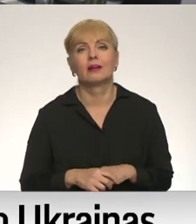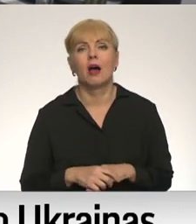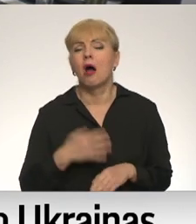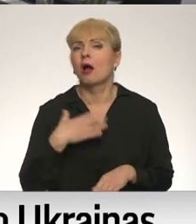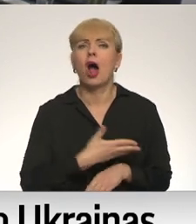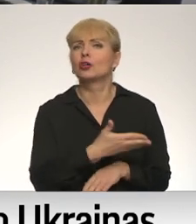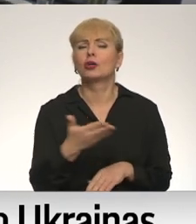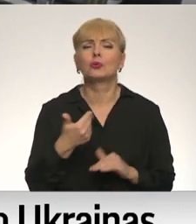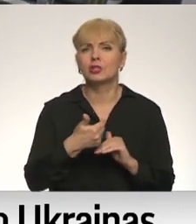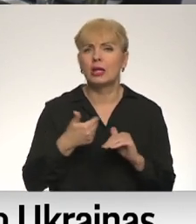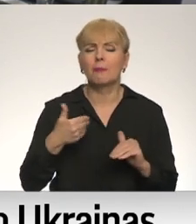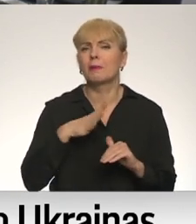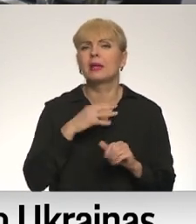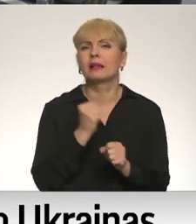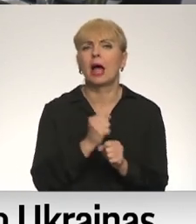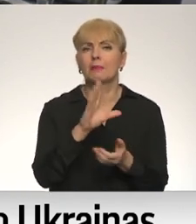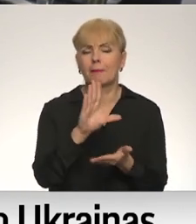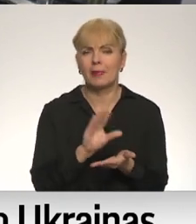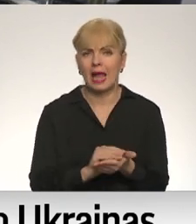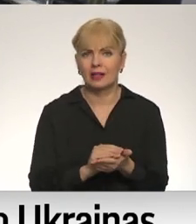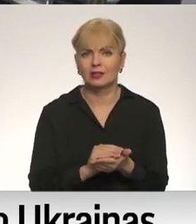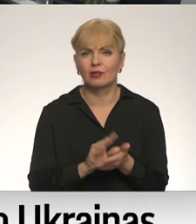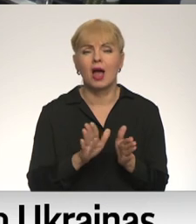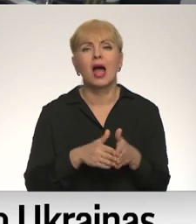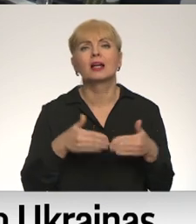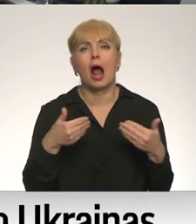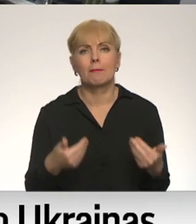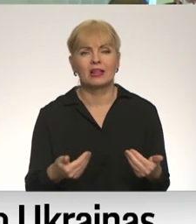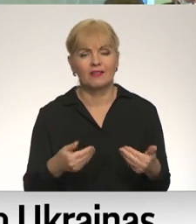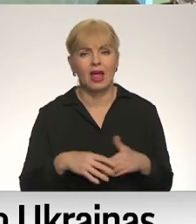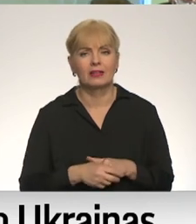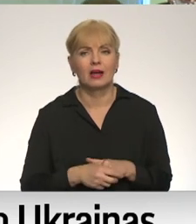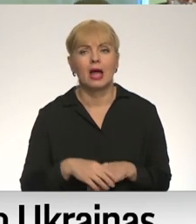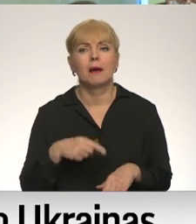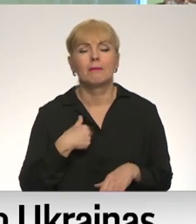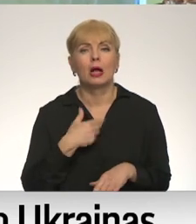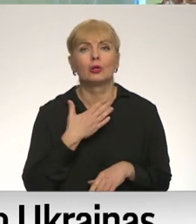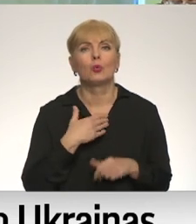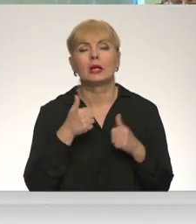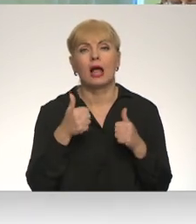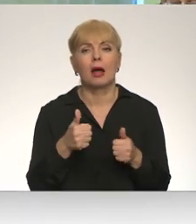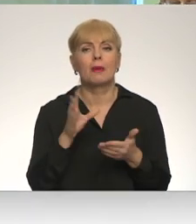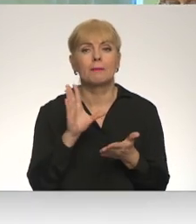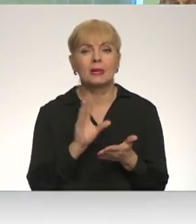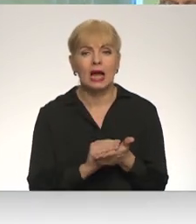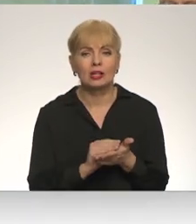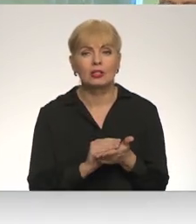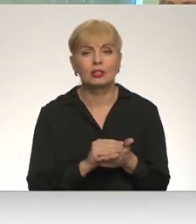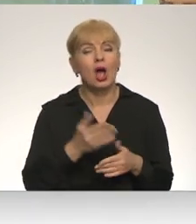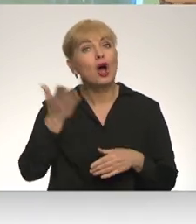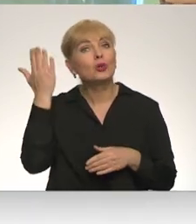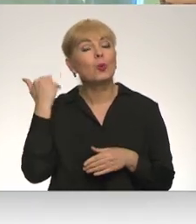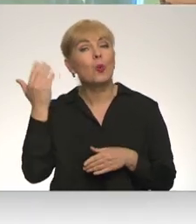ir jūsu iepriekšējā darba pieredze? Grāmatvede. Man ir ļoti laba pieredze ar